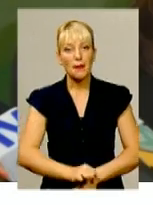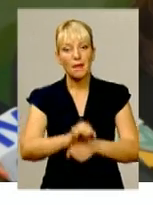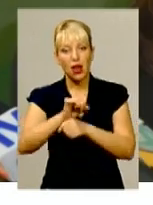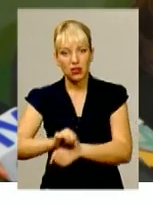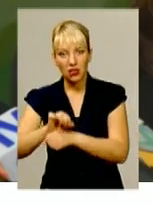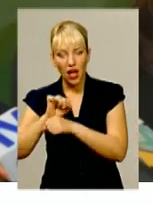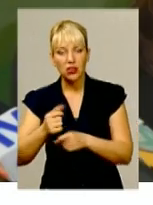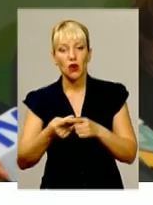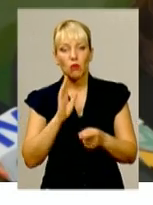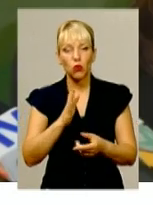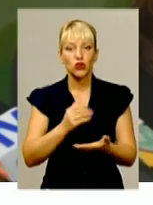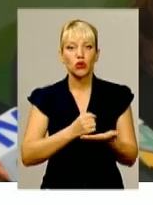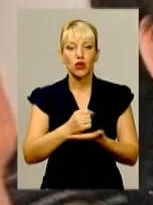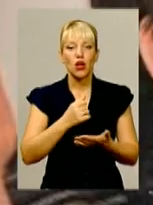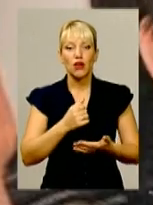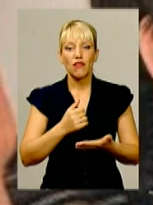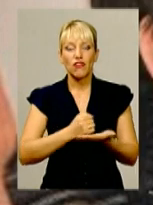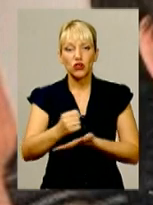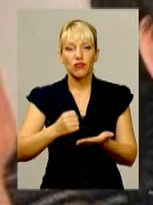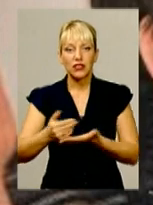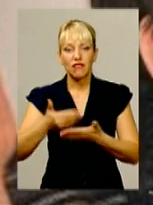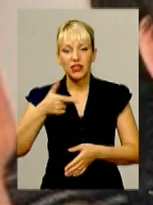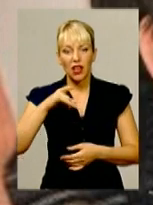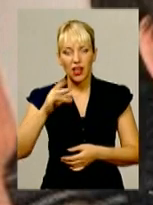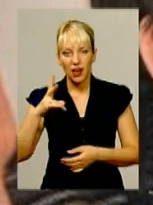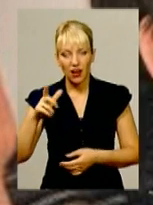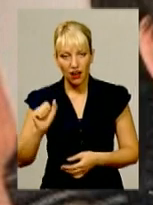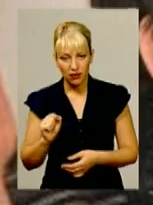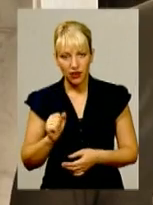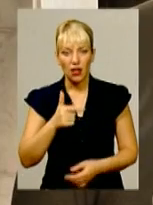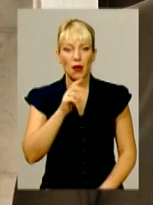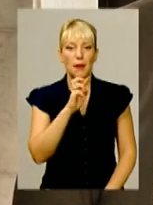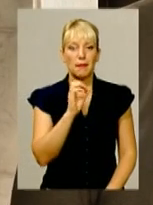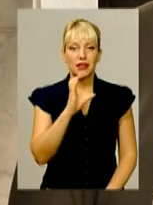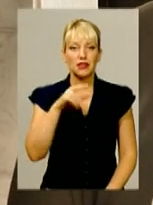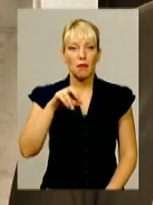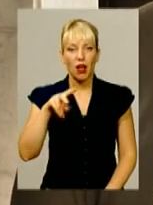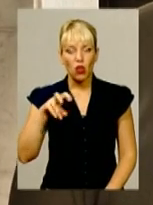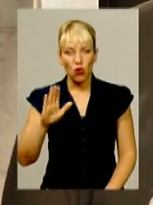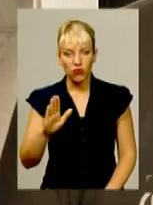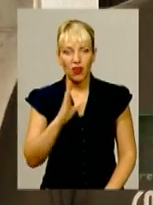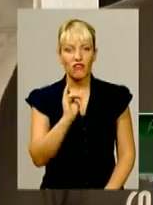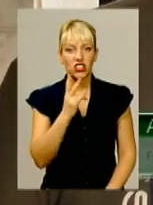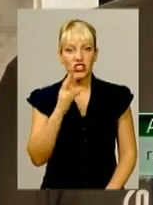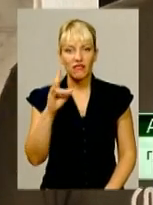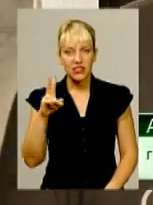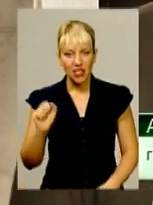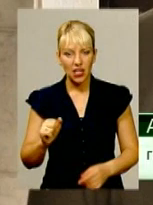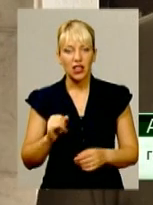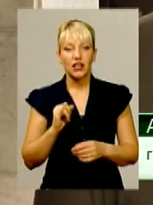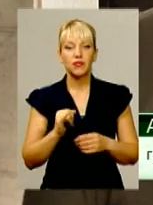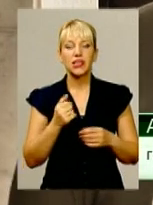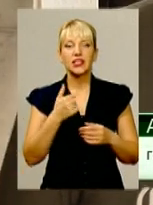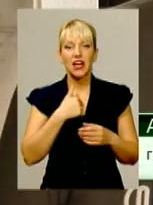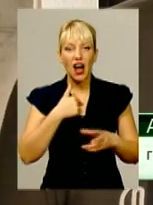папірєдників. Це Вікторія Сердюк, Наталія Вишнівська та Дмитро Безпалов. Я абсолютно щиро вважаю, що